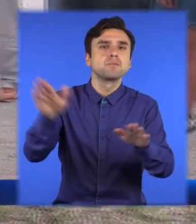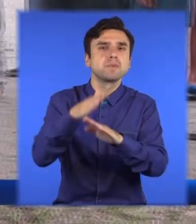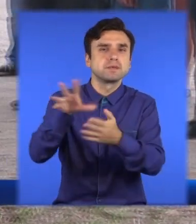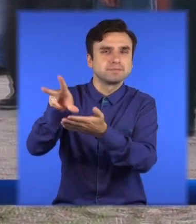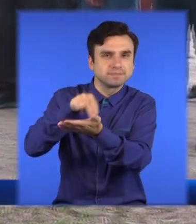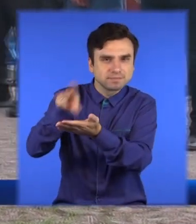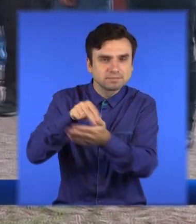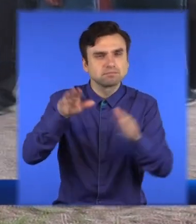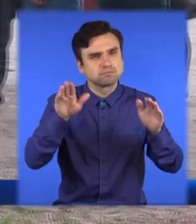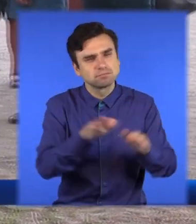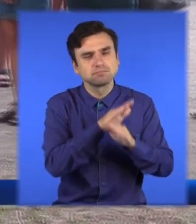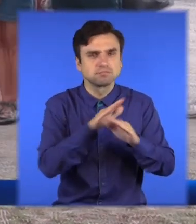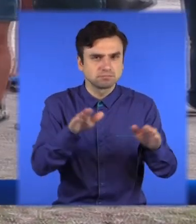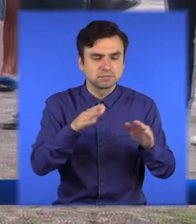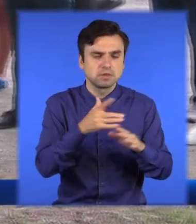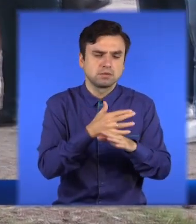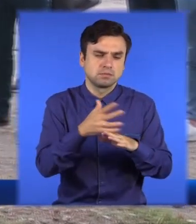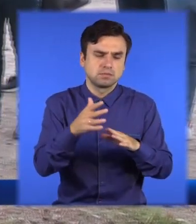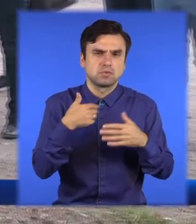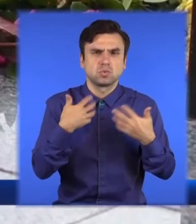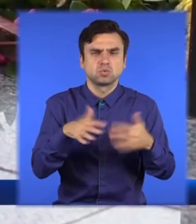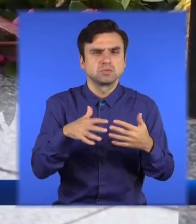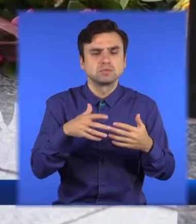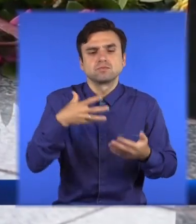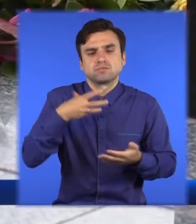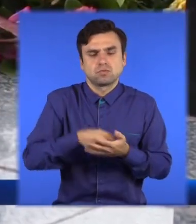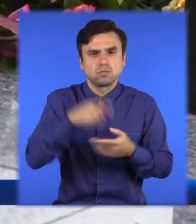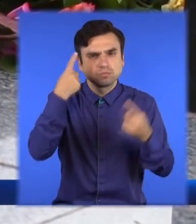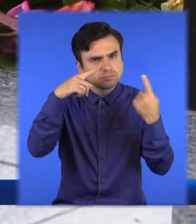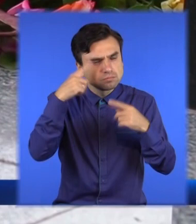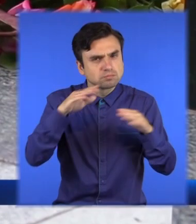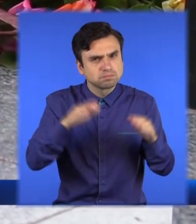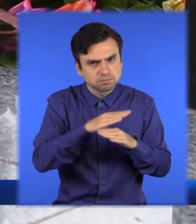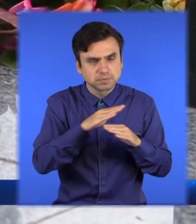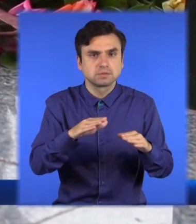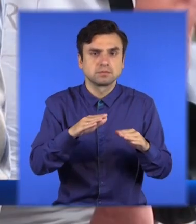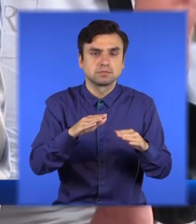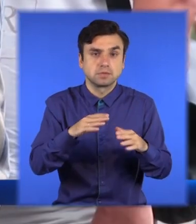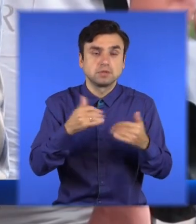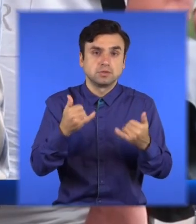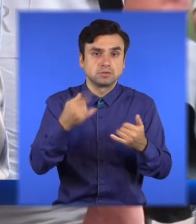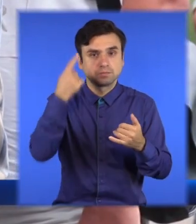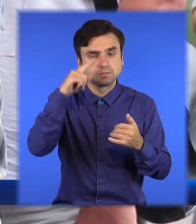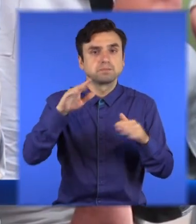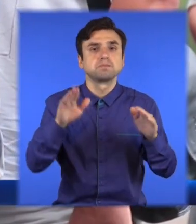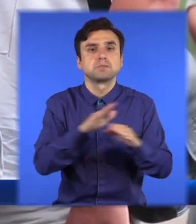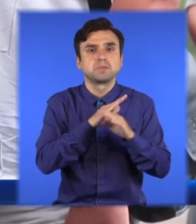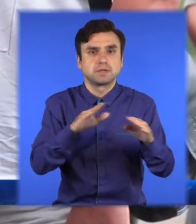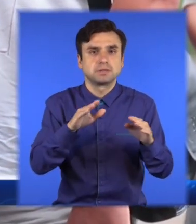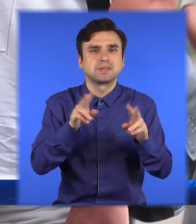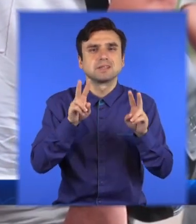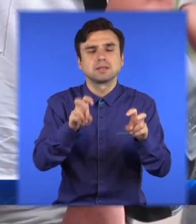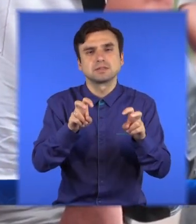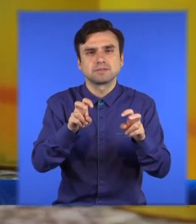участь близько 70 фанів та зо два десятки автівок. Люди поклали квіти до меморіального знаку та згадали добрим словом